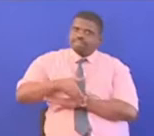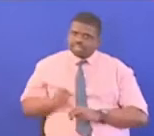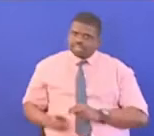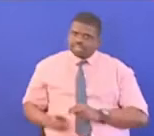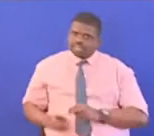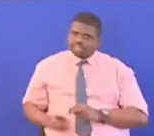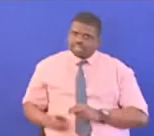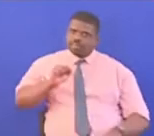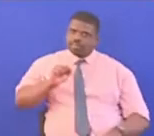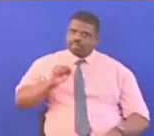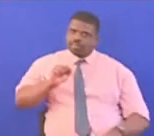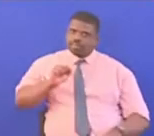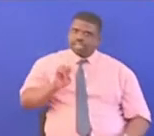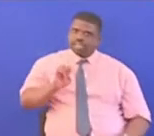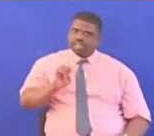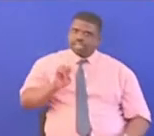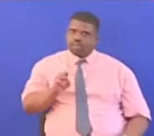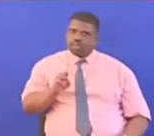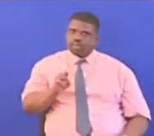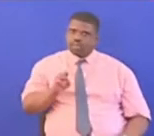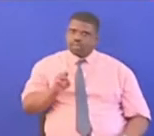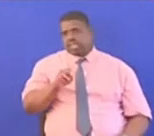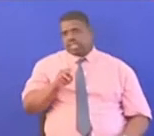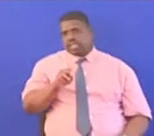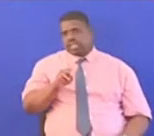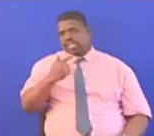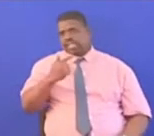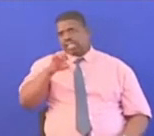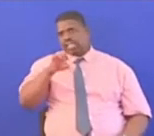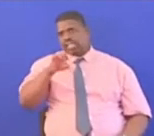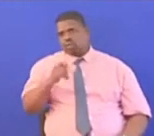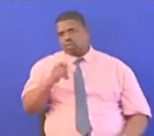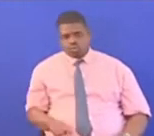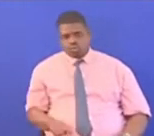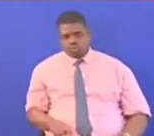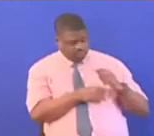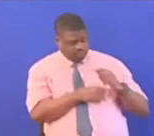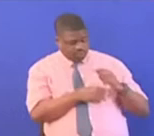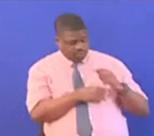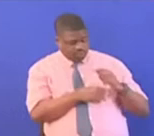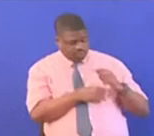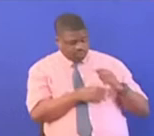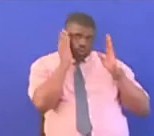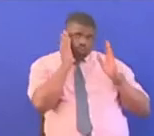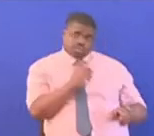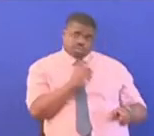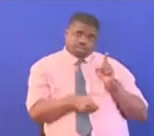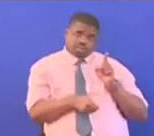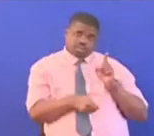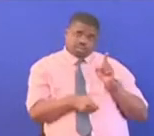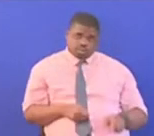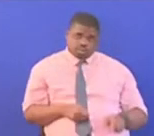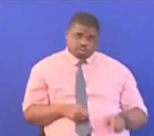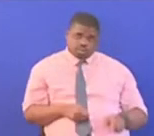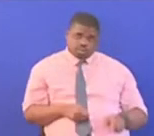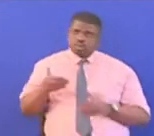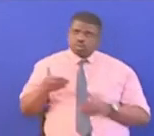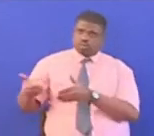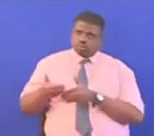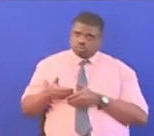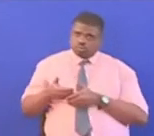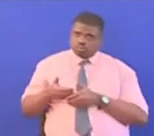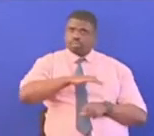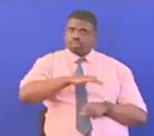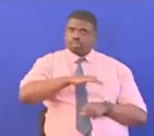ya Makami na Ndido katika wilaya ya Kiteto. Lakini kinachoendelea leo Mheshimiwa Speaker ni kuteka tena kuchukua maeneo yale